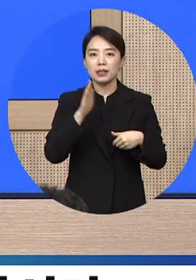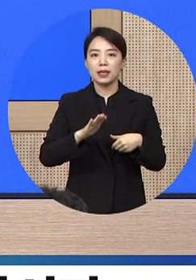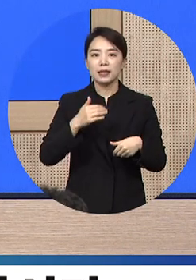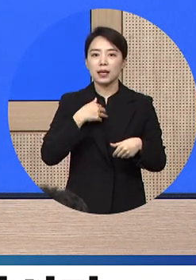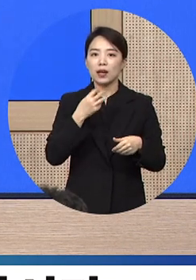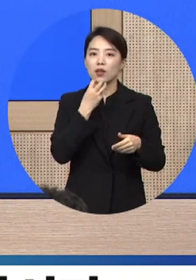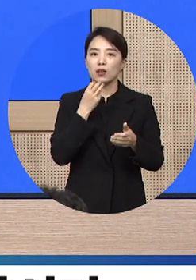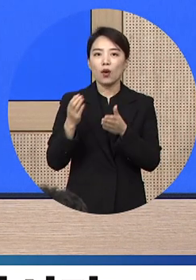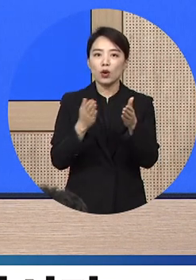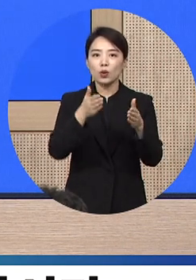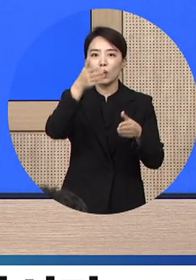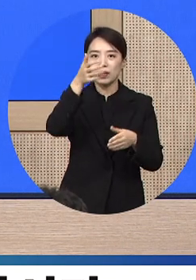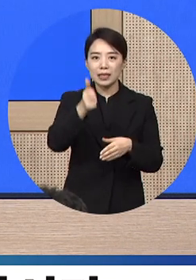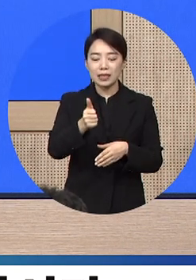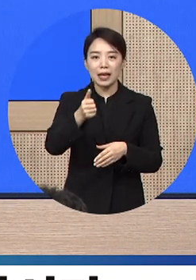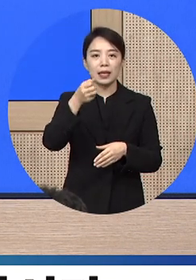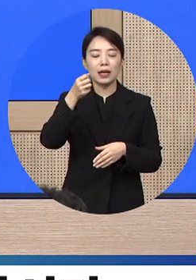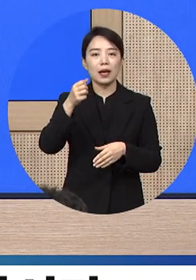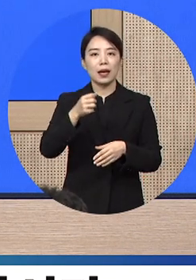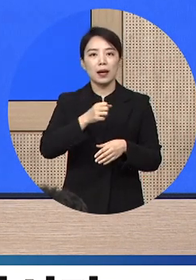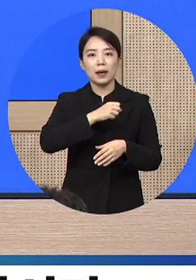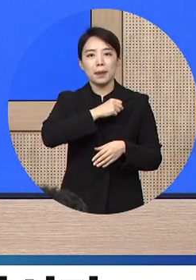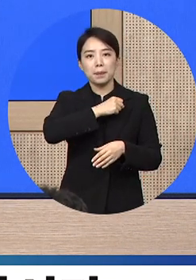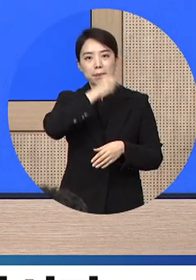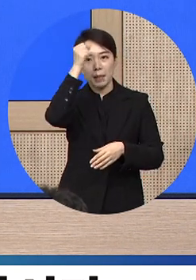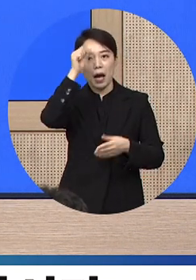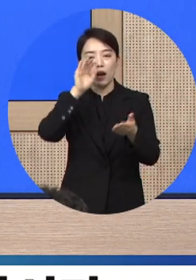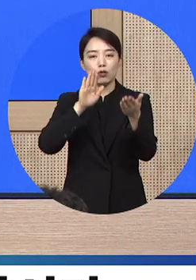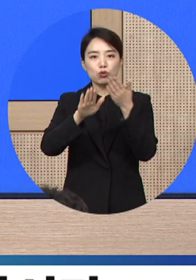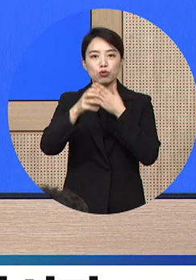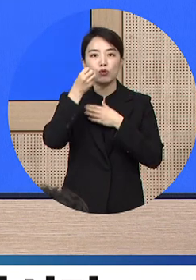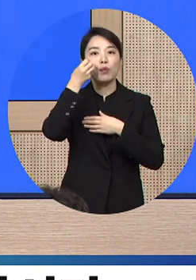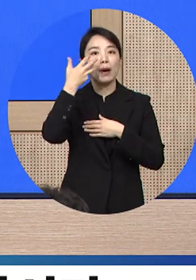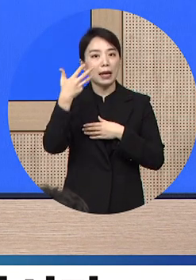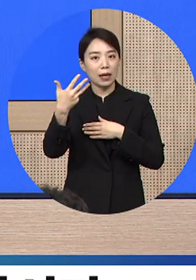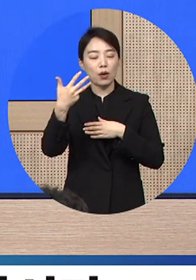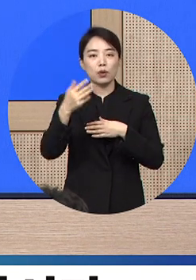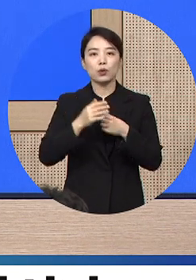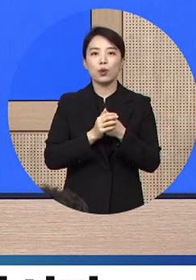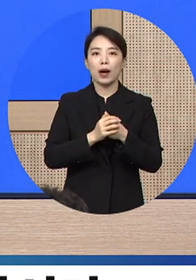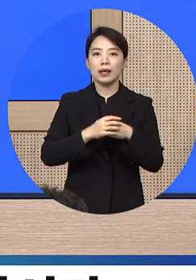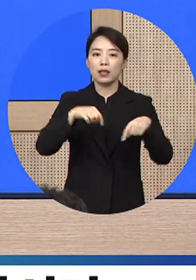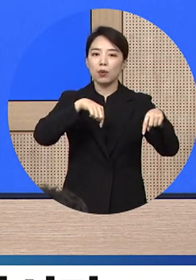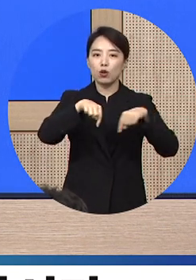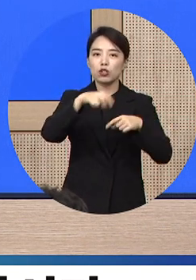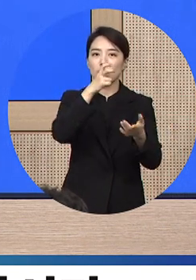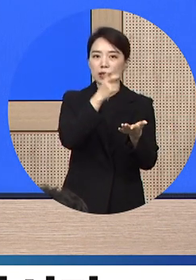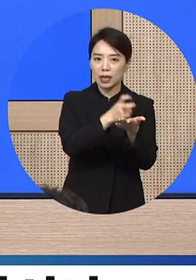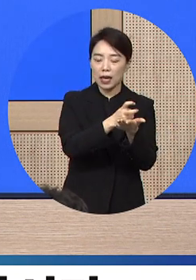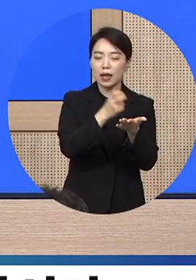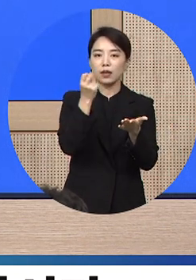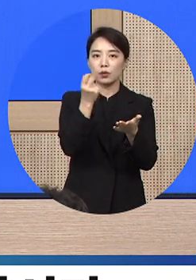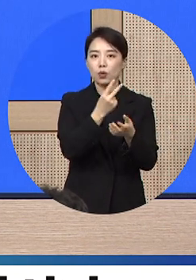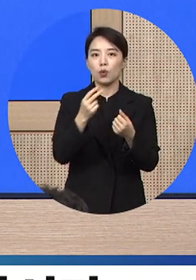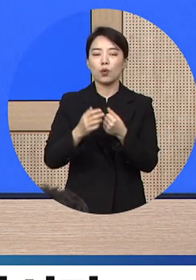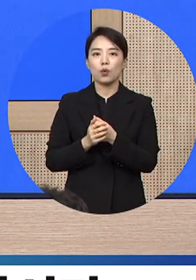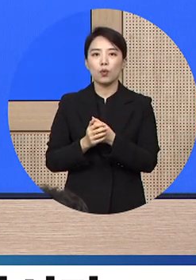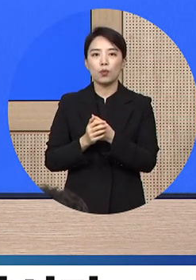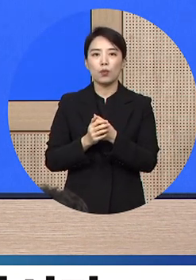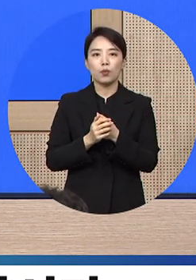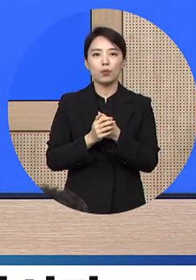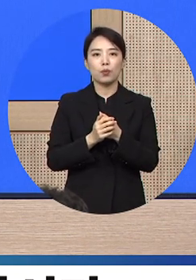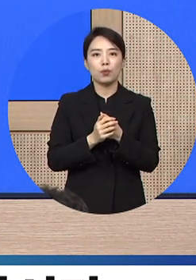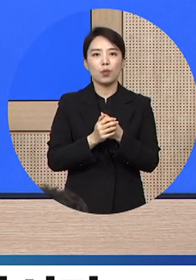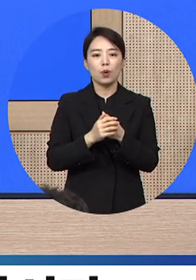돼서 지난 8개월 했던 그동안의 정책과 또 발자취를